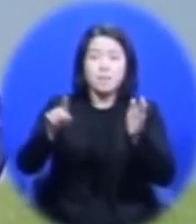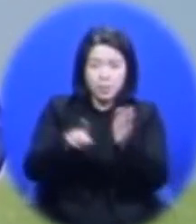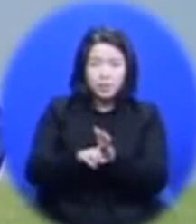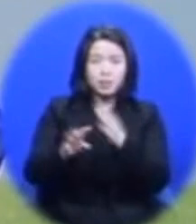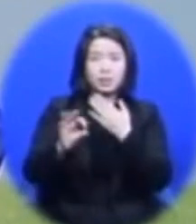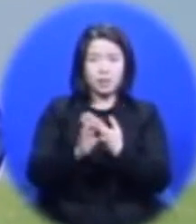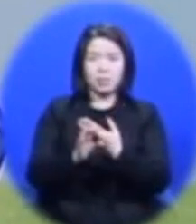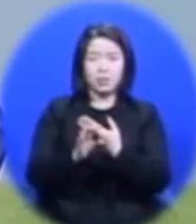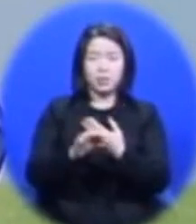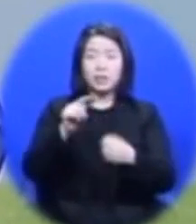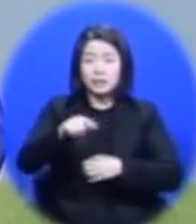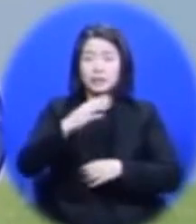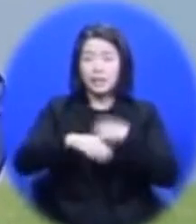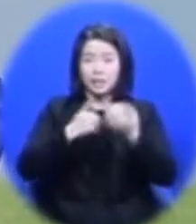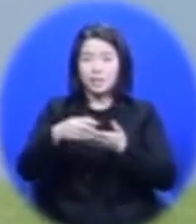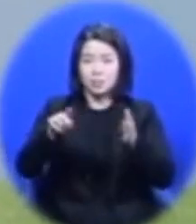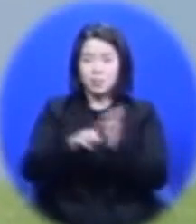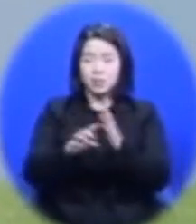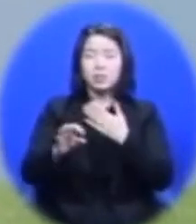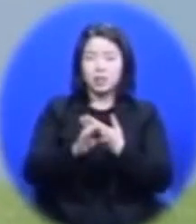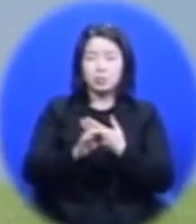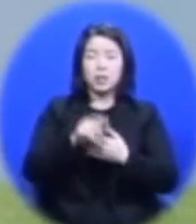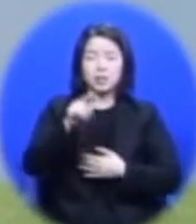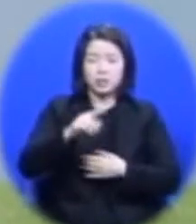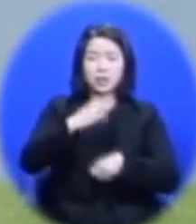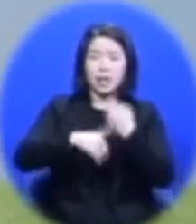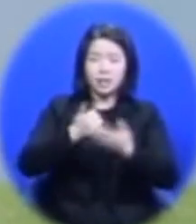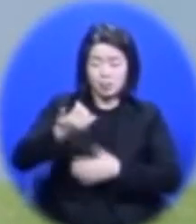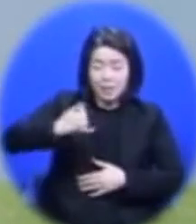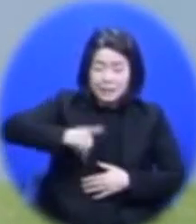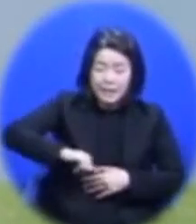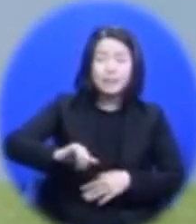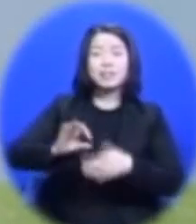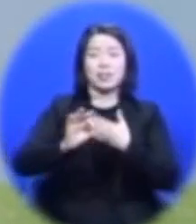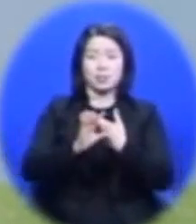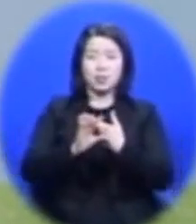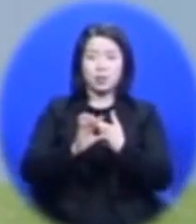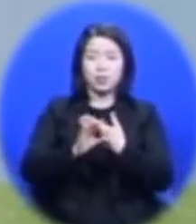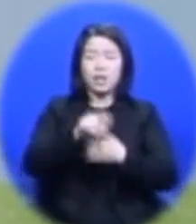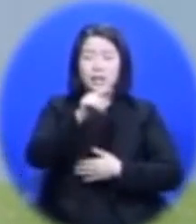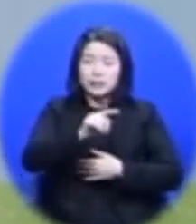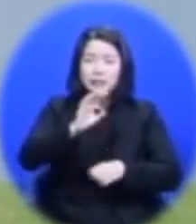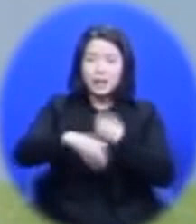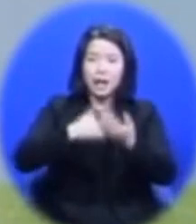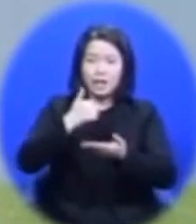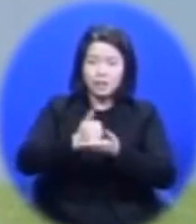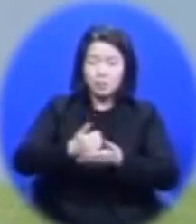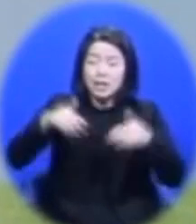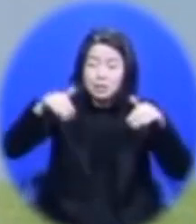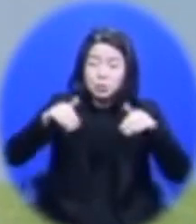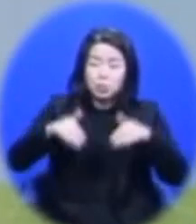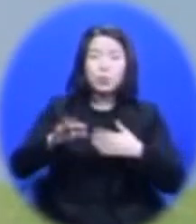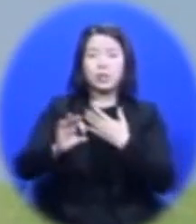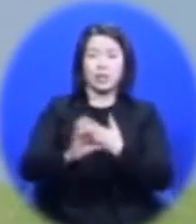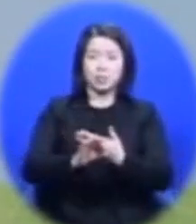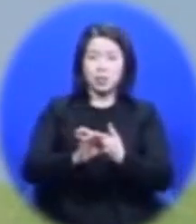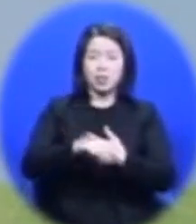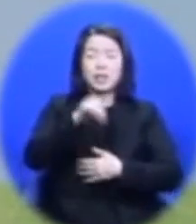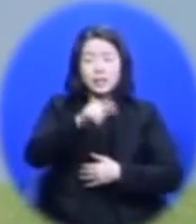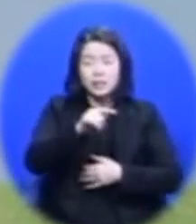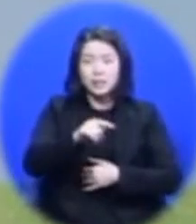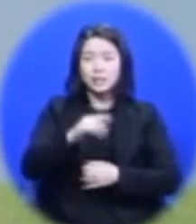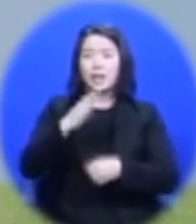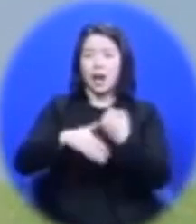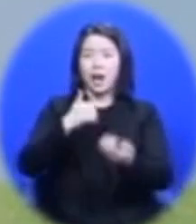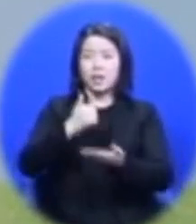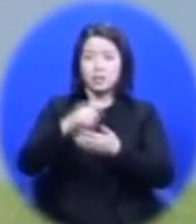믿는다면서, 그 하나님을, 그 하나님의 자녀라면서, 그 하나님의 종이라면서, 그 하나님의